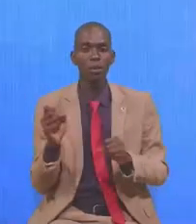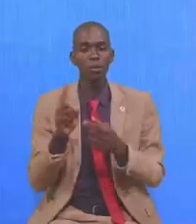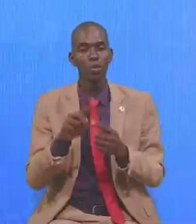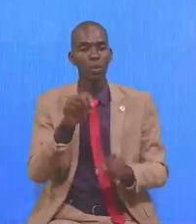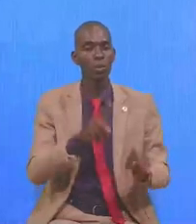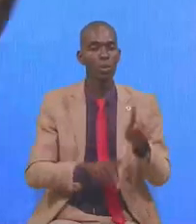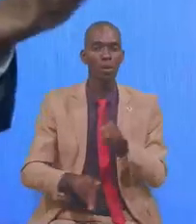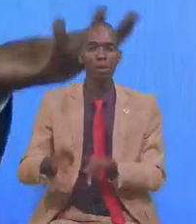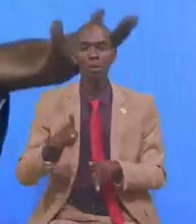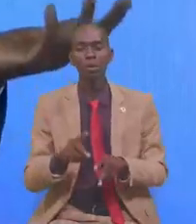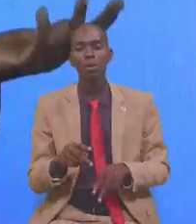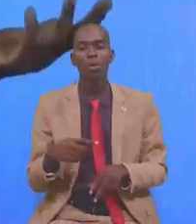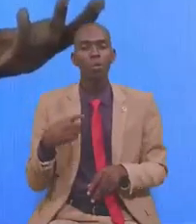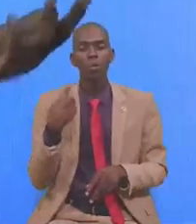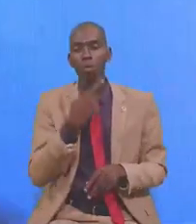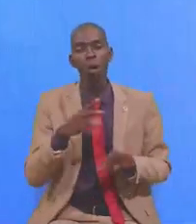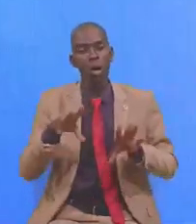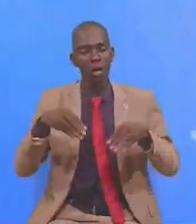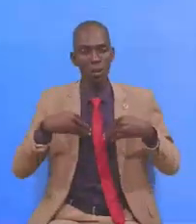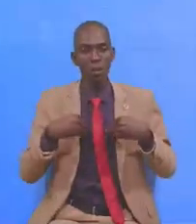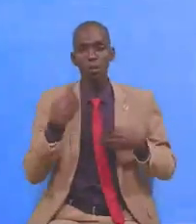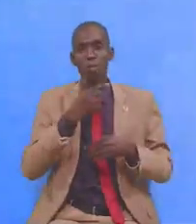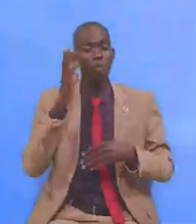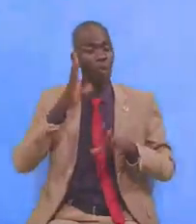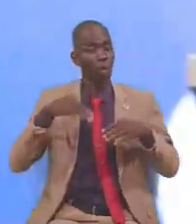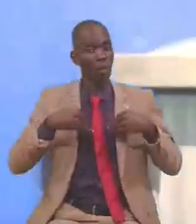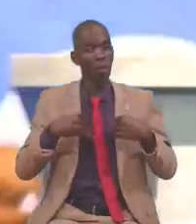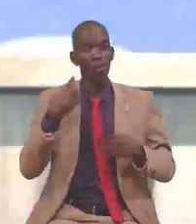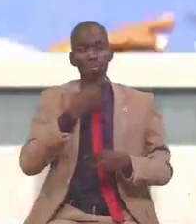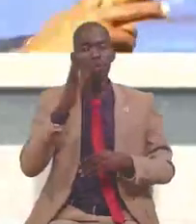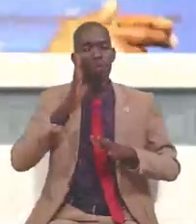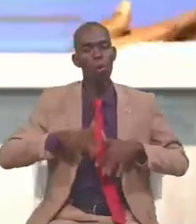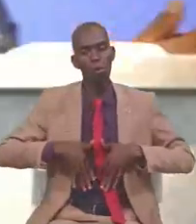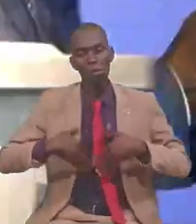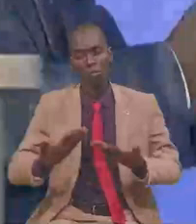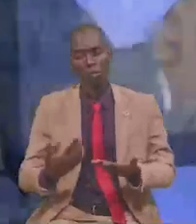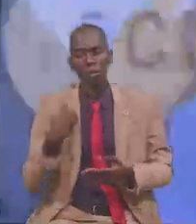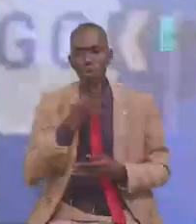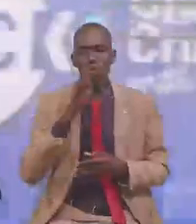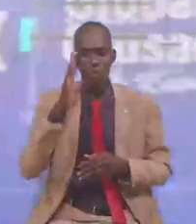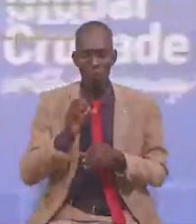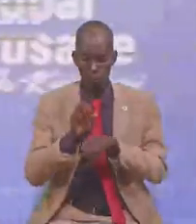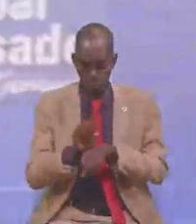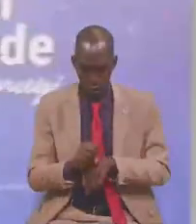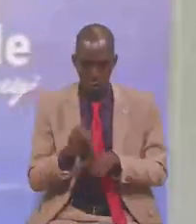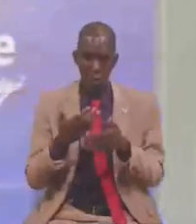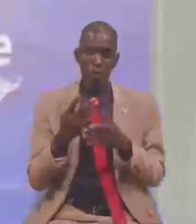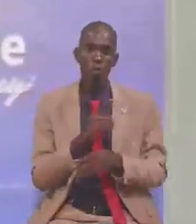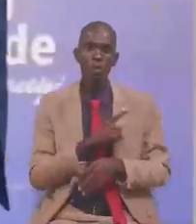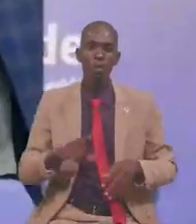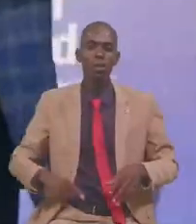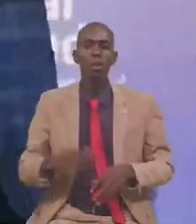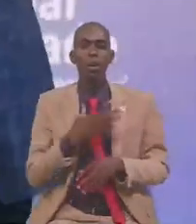gens qui l'acceptent, qui vont confesser, qui vont fléchir devant le Seigneur, qui vont